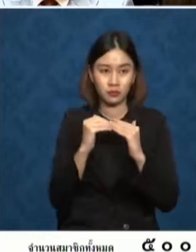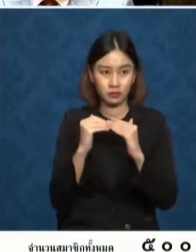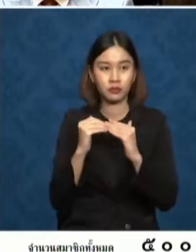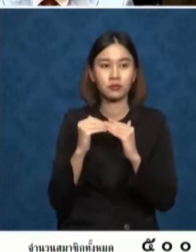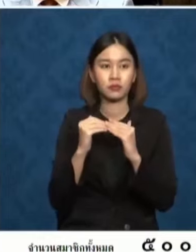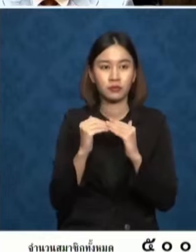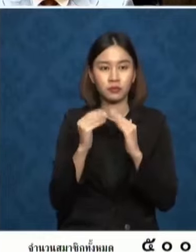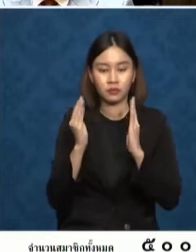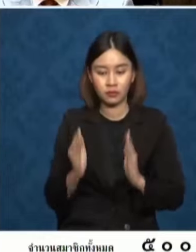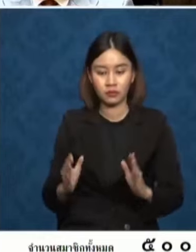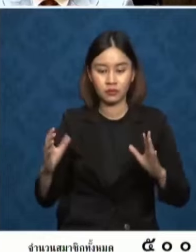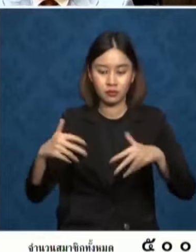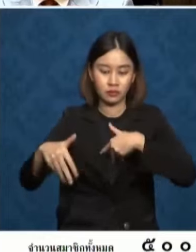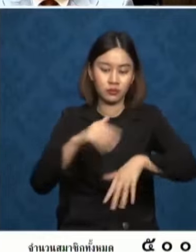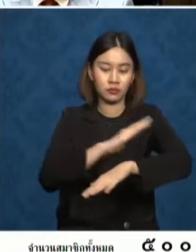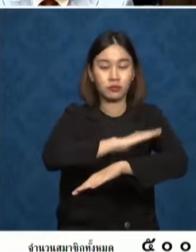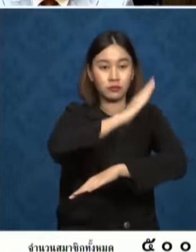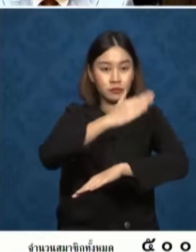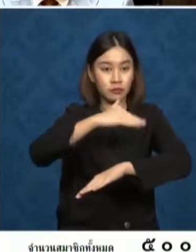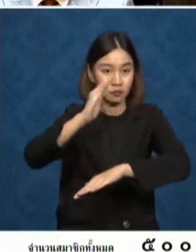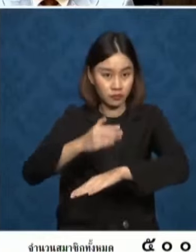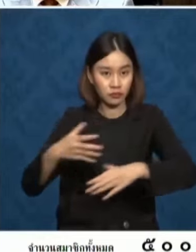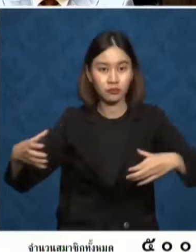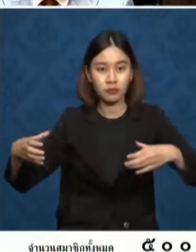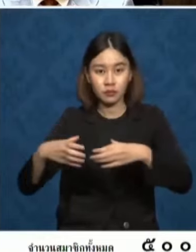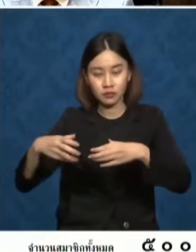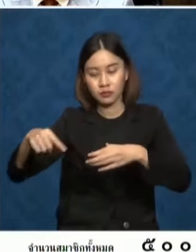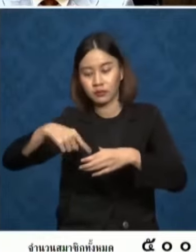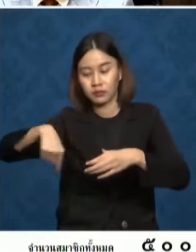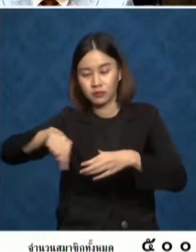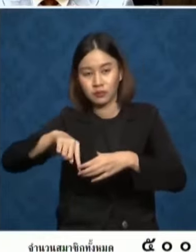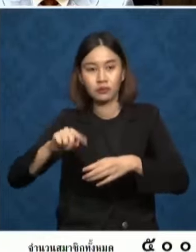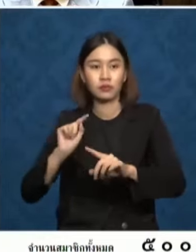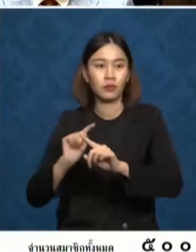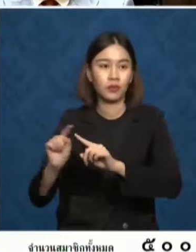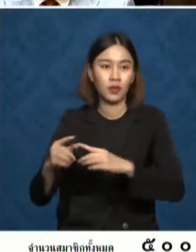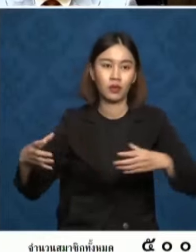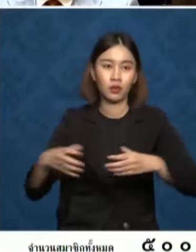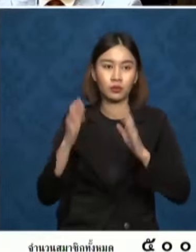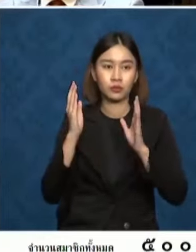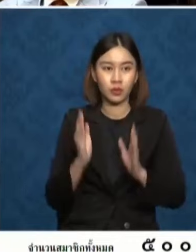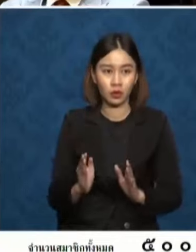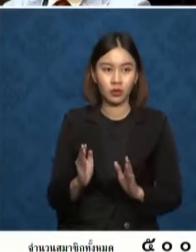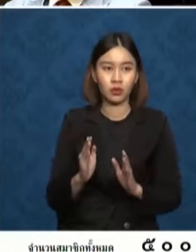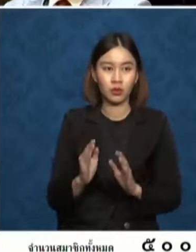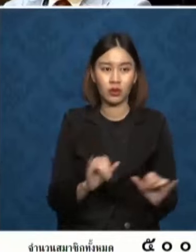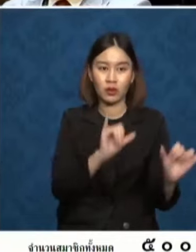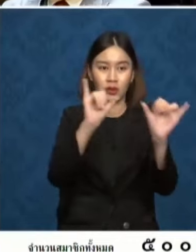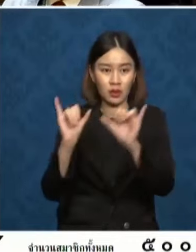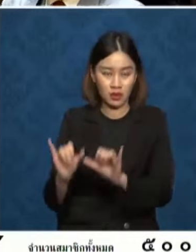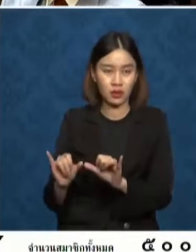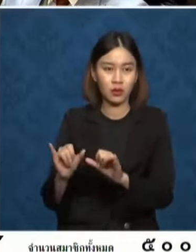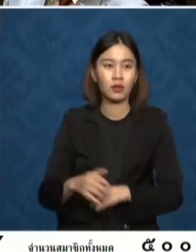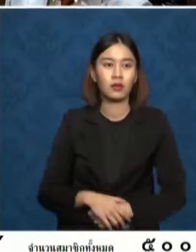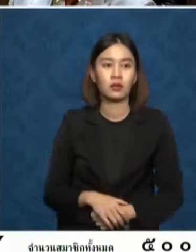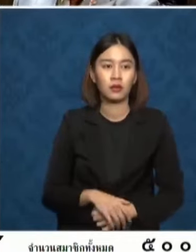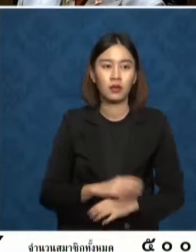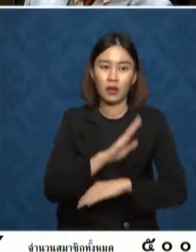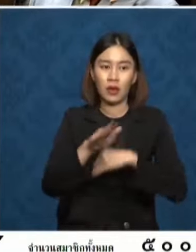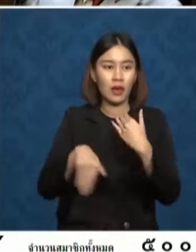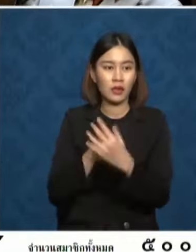ของชาติพันธุ์ของชนกลุ่มน้อยหรือแม้กระทั่งกลุ่มคนที่เป็นผู้อพยพเรื่องนี้เป็น